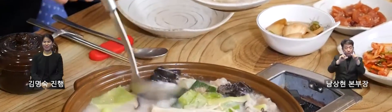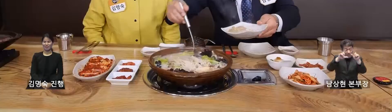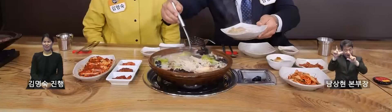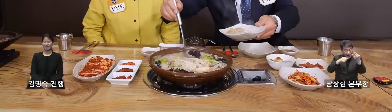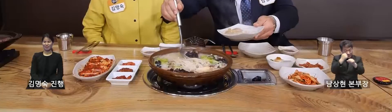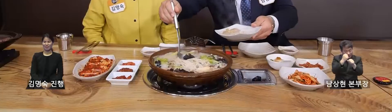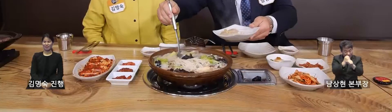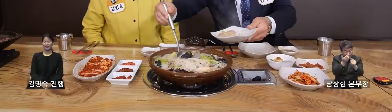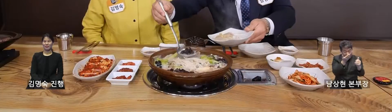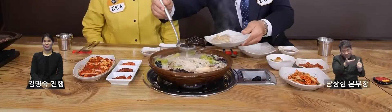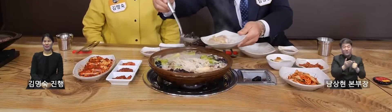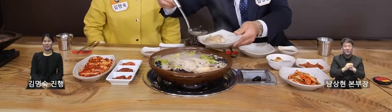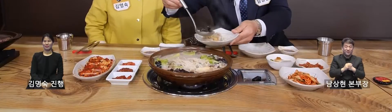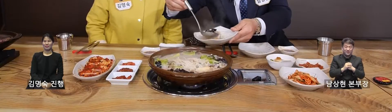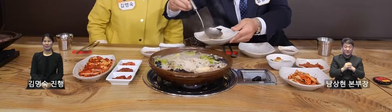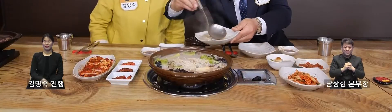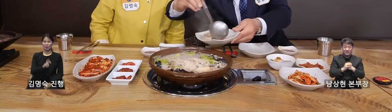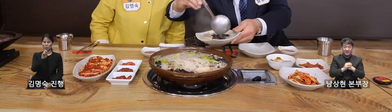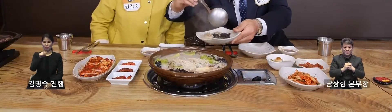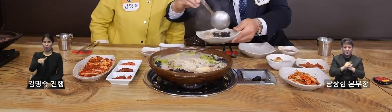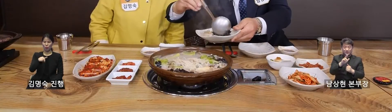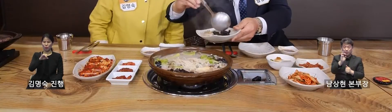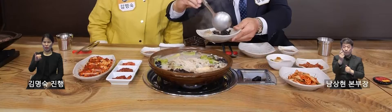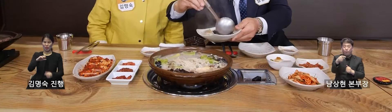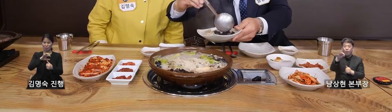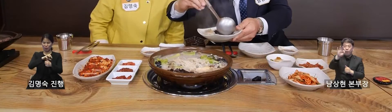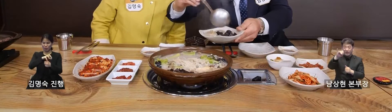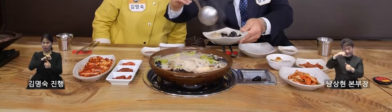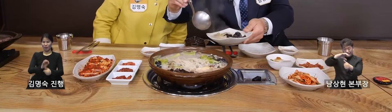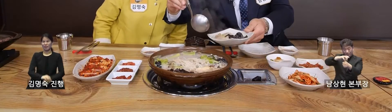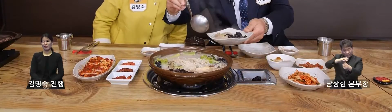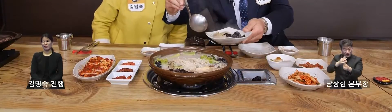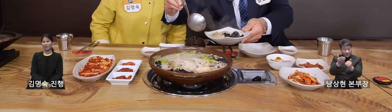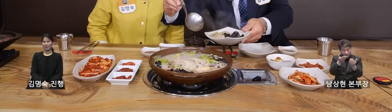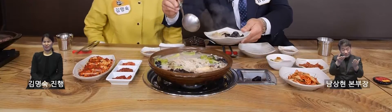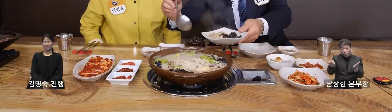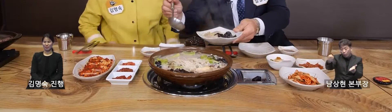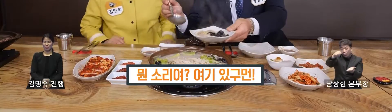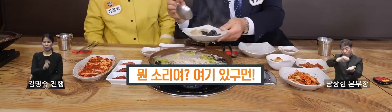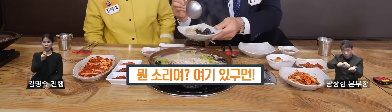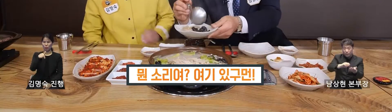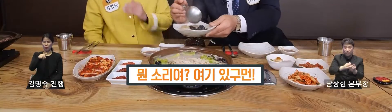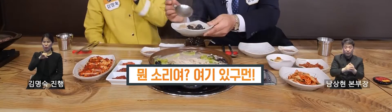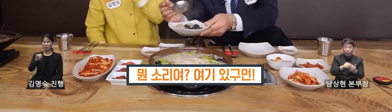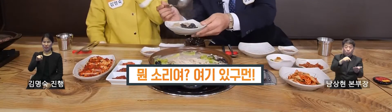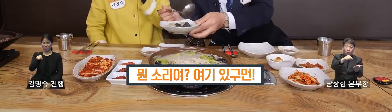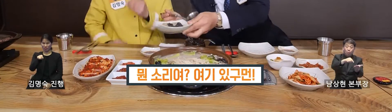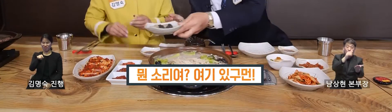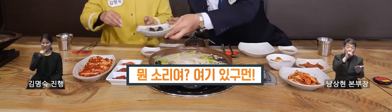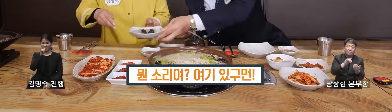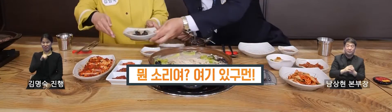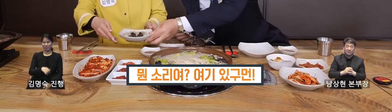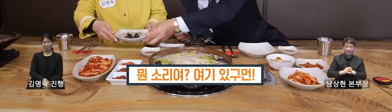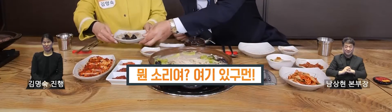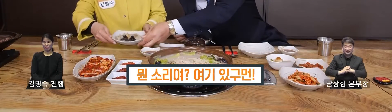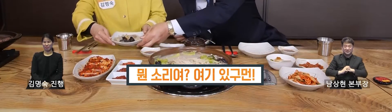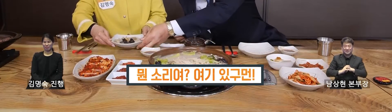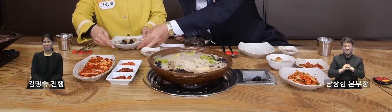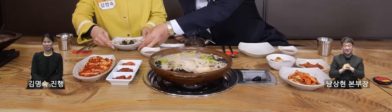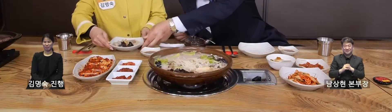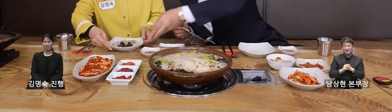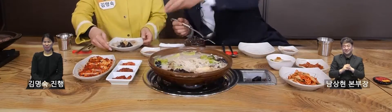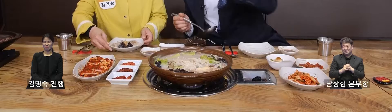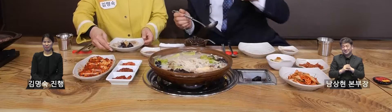하고. 네. 목이버섯도 넣고. 목이는 없네요. 목 여기 좀. 목이를.